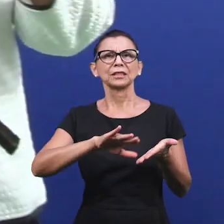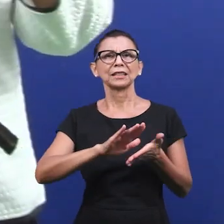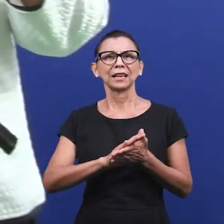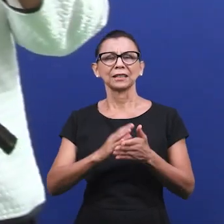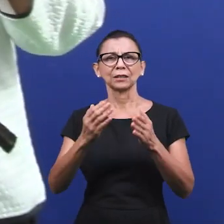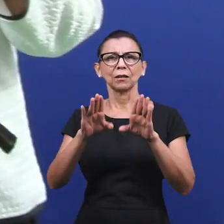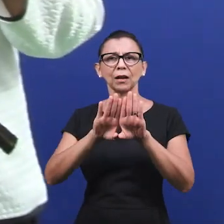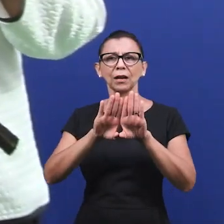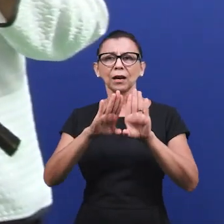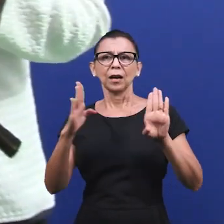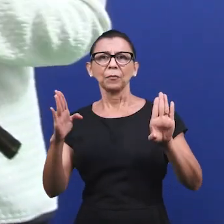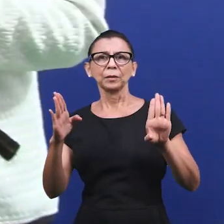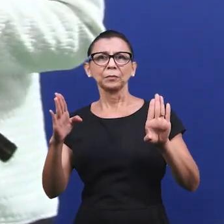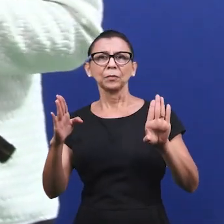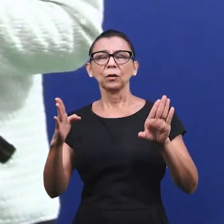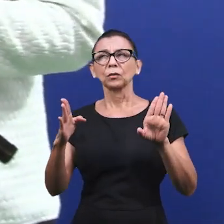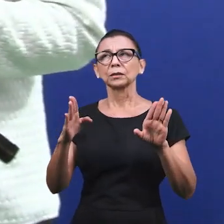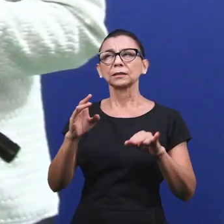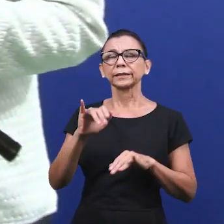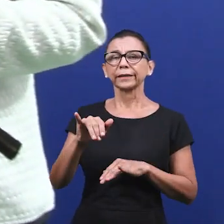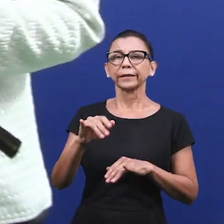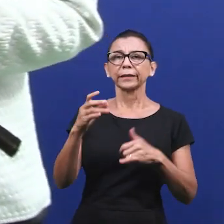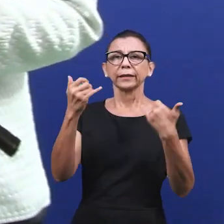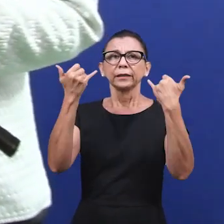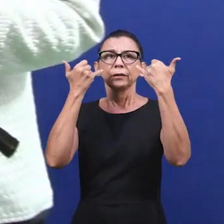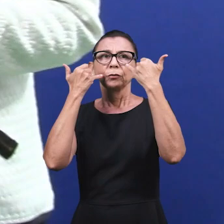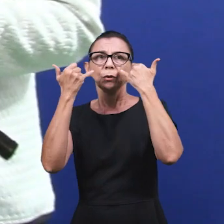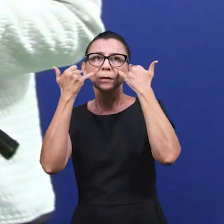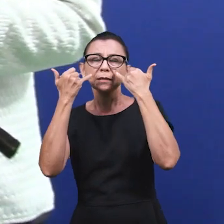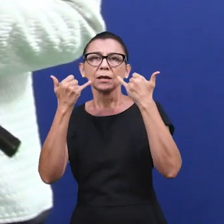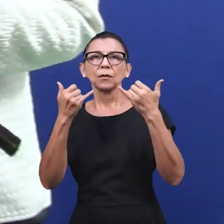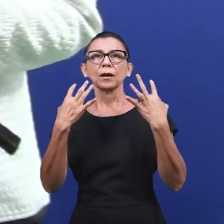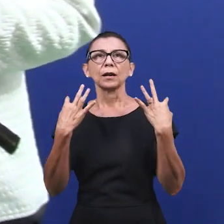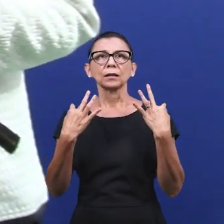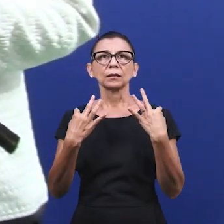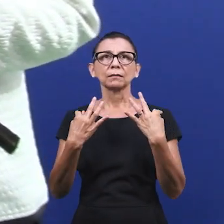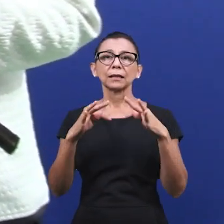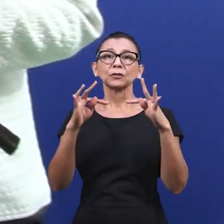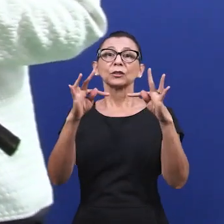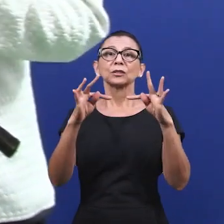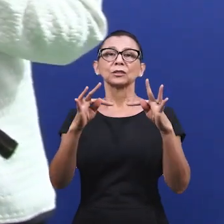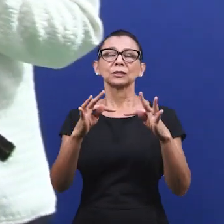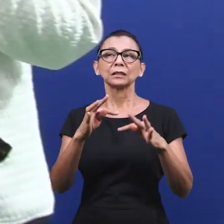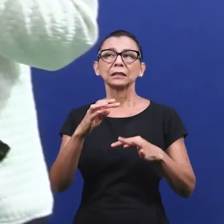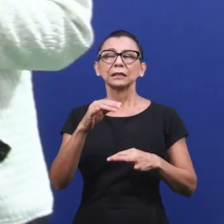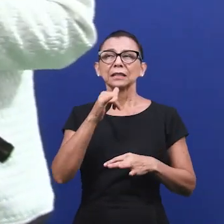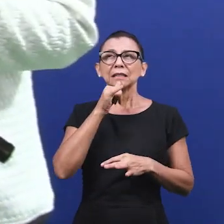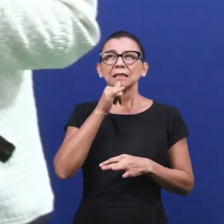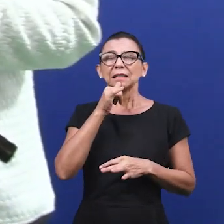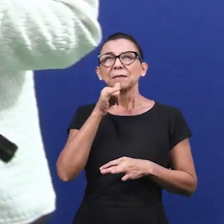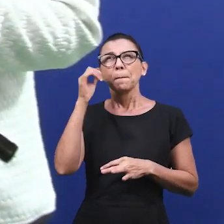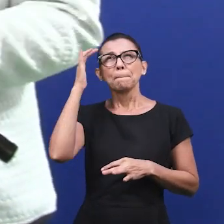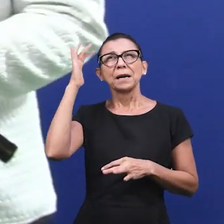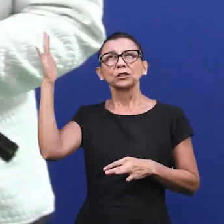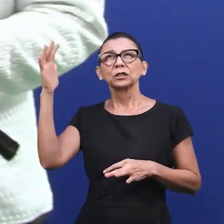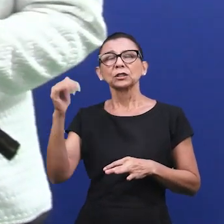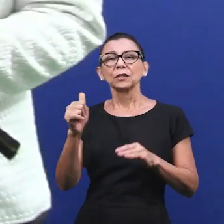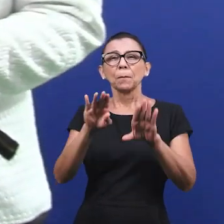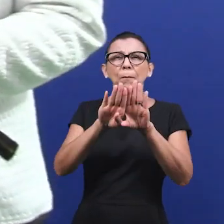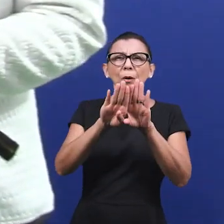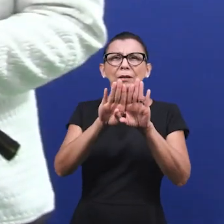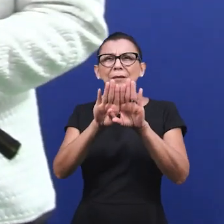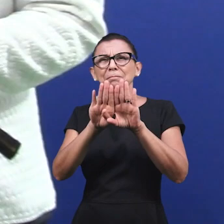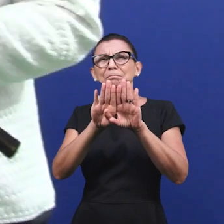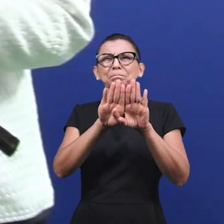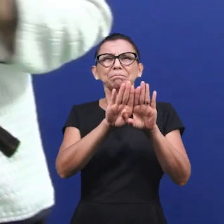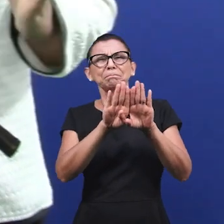barrières. Et l'ouverture des portes, c'est comment? C'est sur une formation, une technologie et